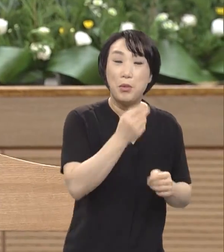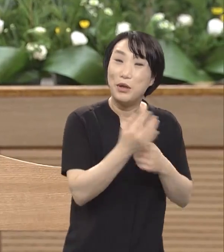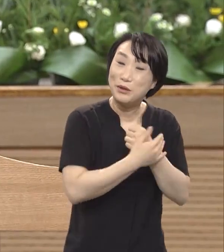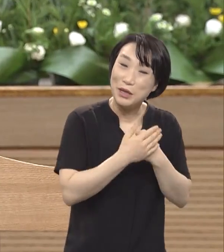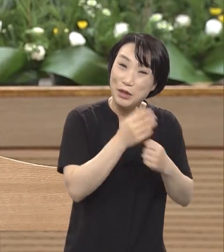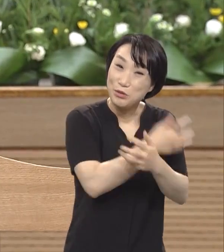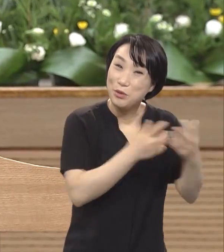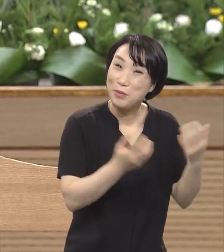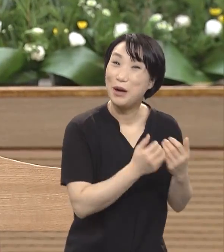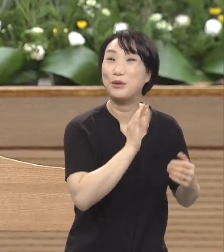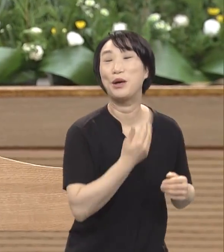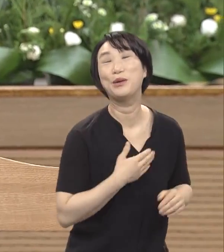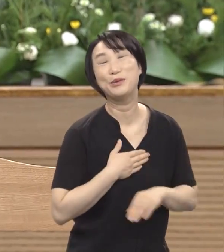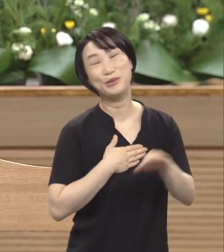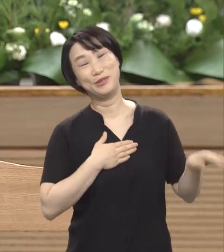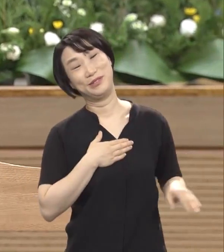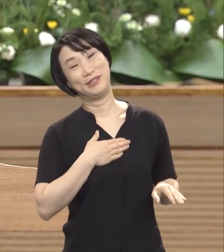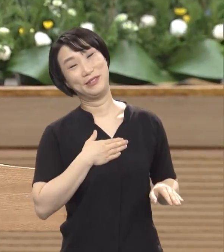넘칠 것이니